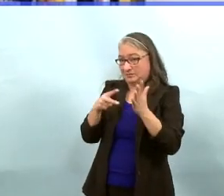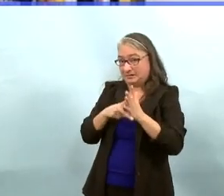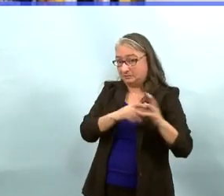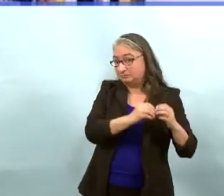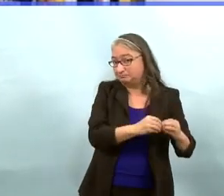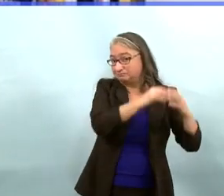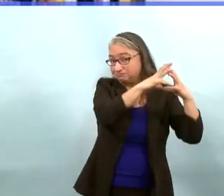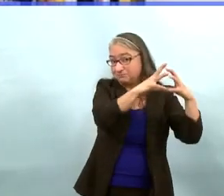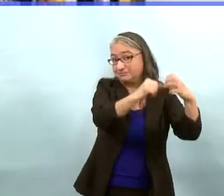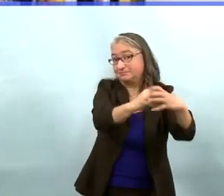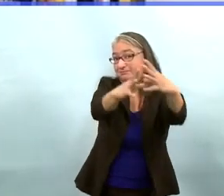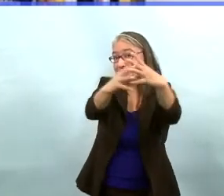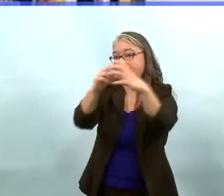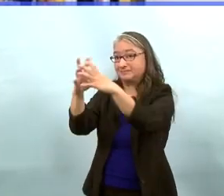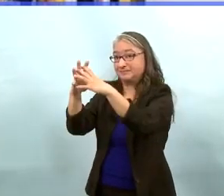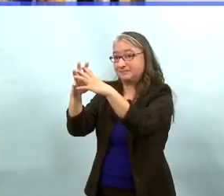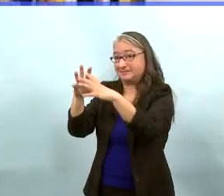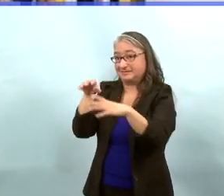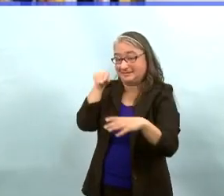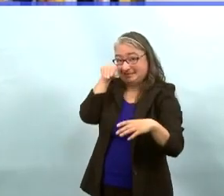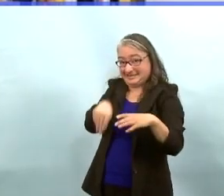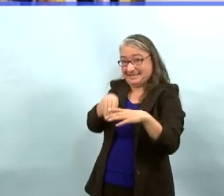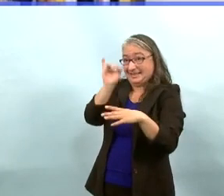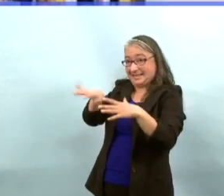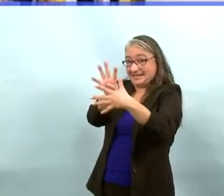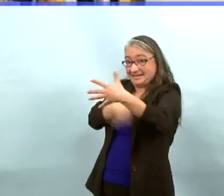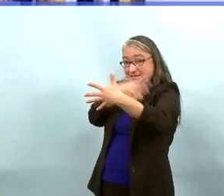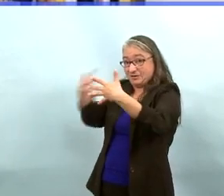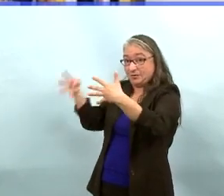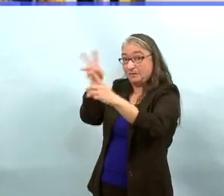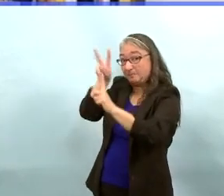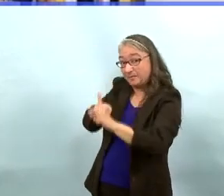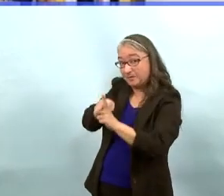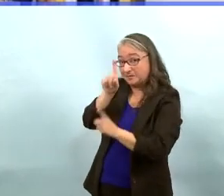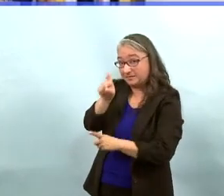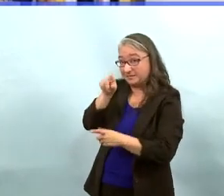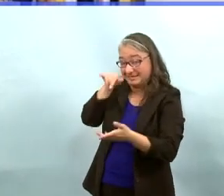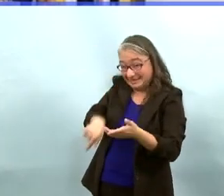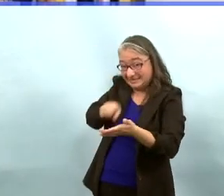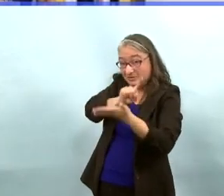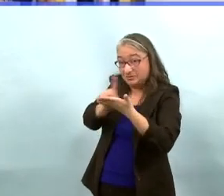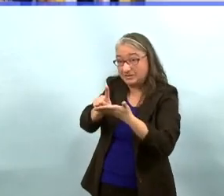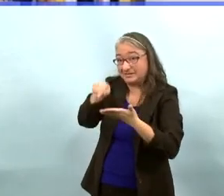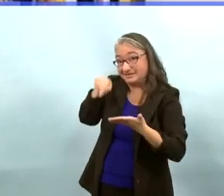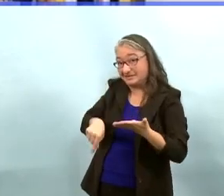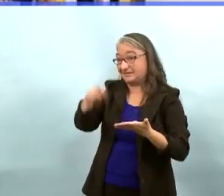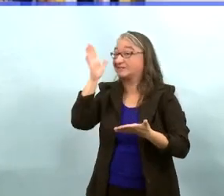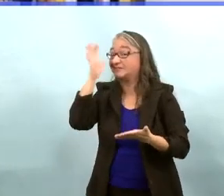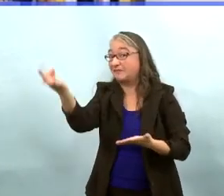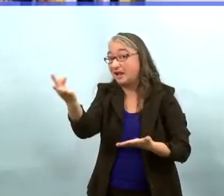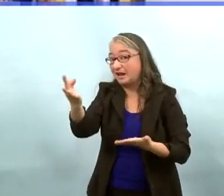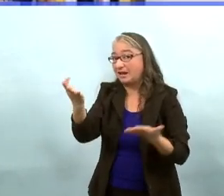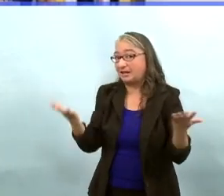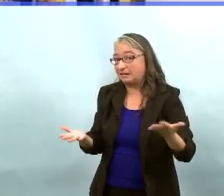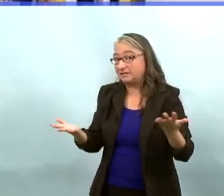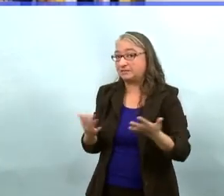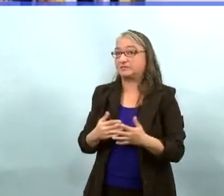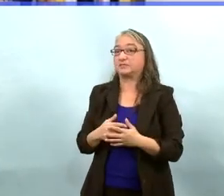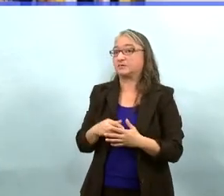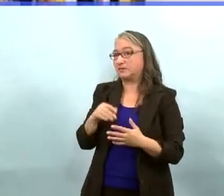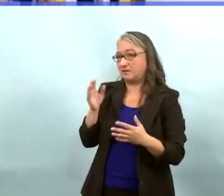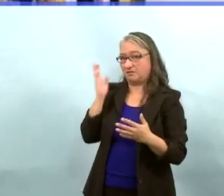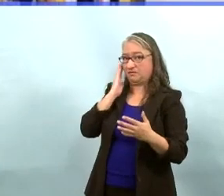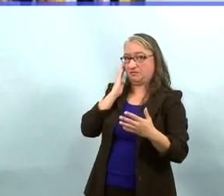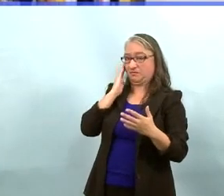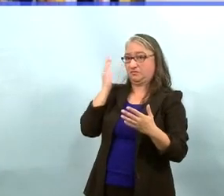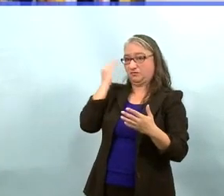être donc mis à la disposition des gens d'ici la fin de la semaine? Je ne sais pas si c'est une option maintenant. Et en ce qui concerne les cliniques